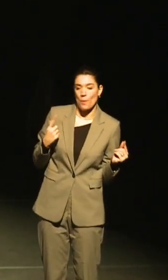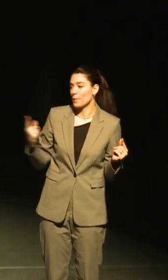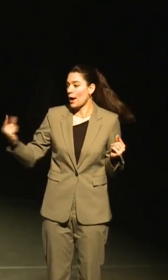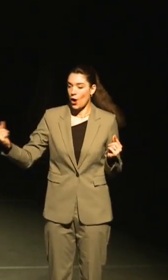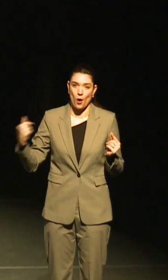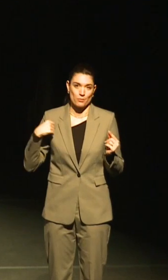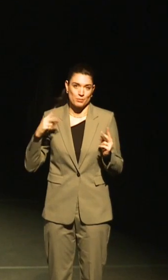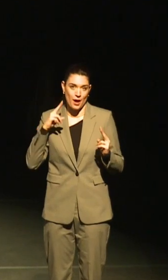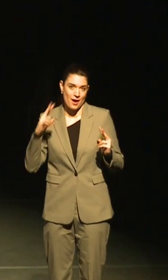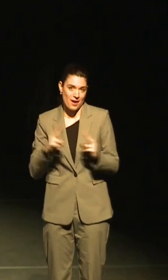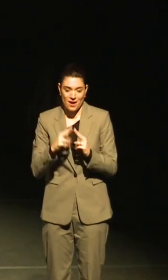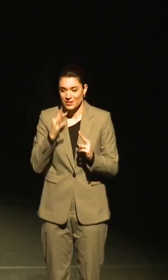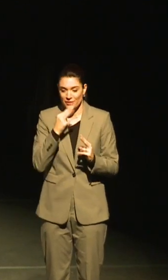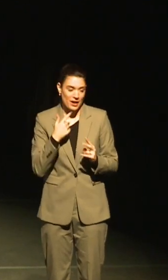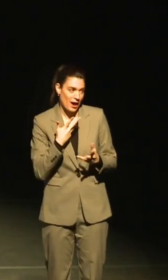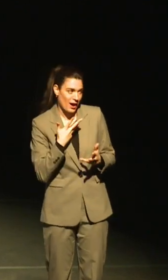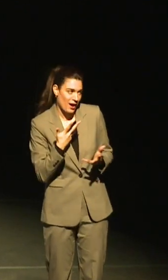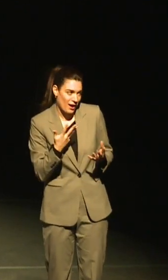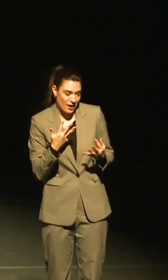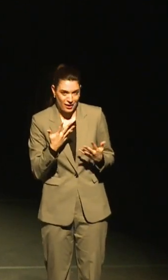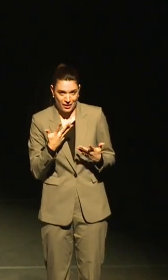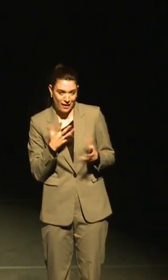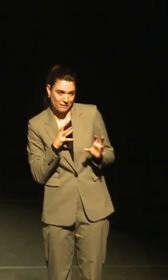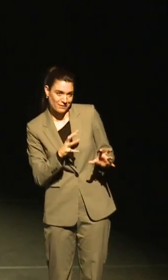avresti gradito non avrebbero gradito però